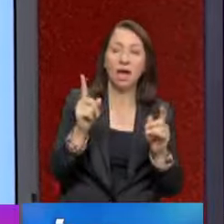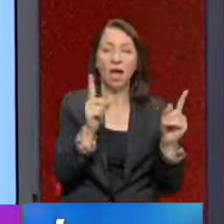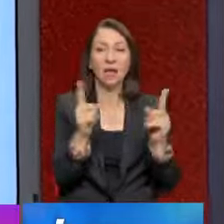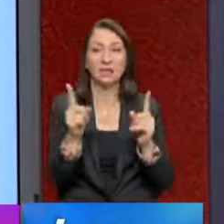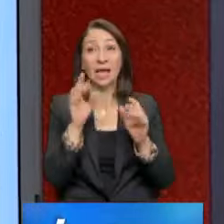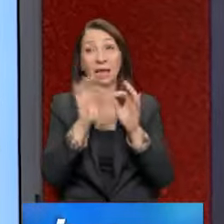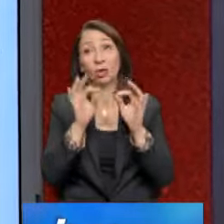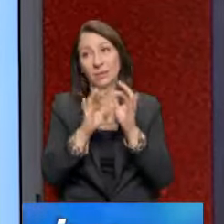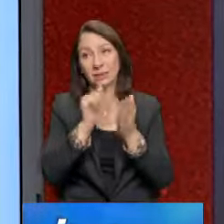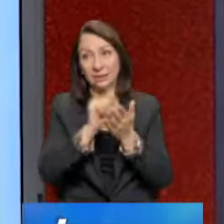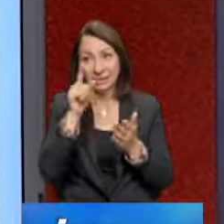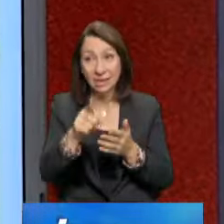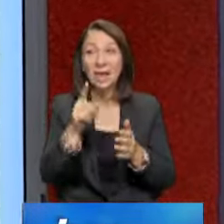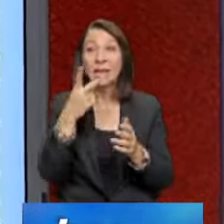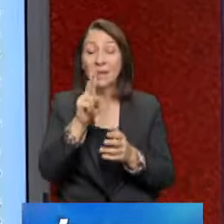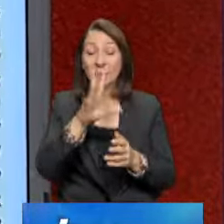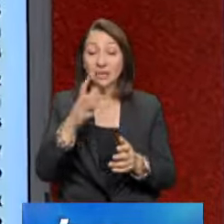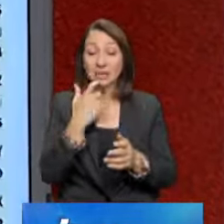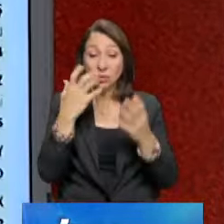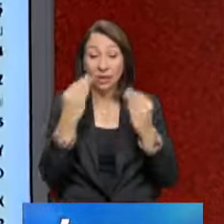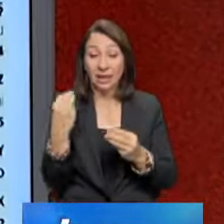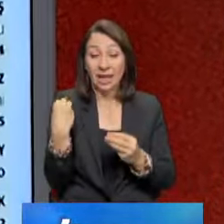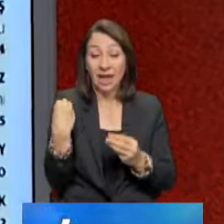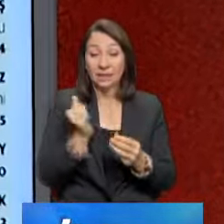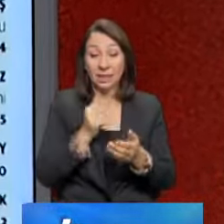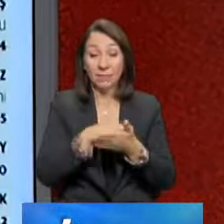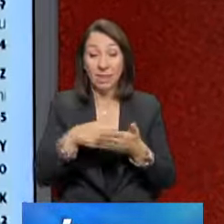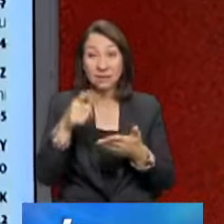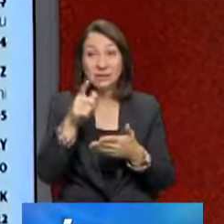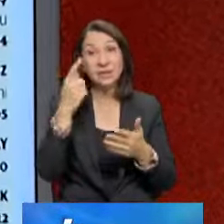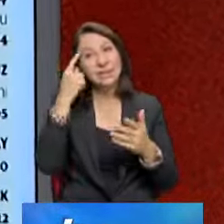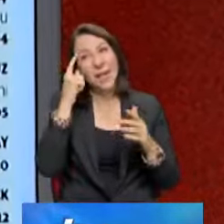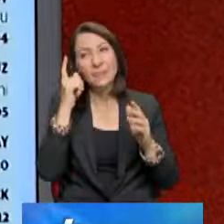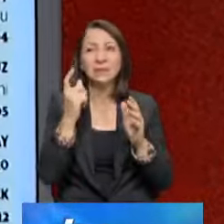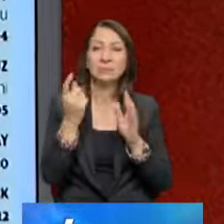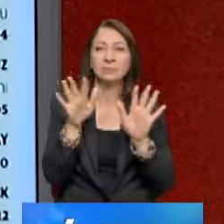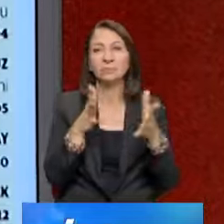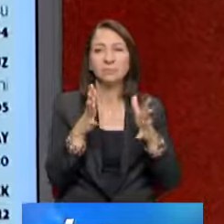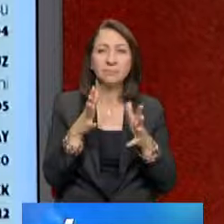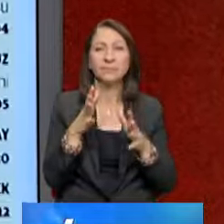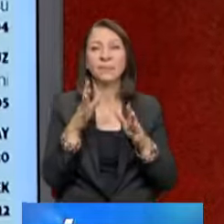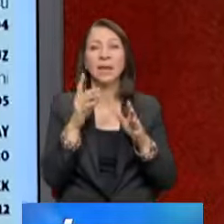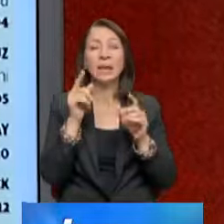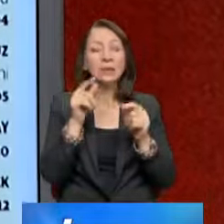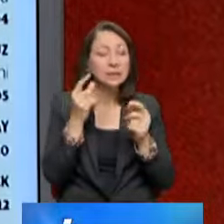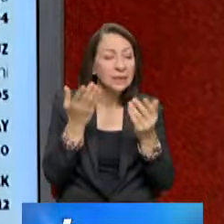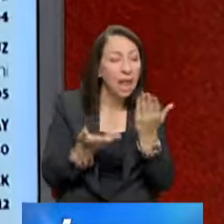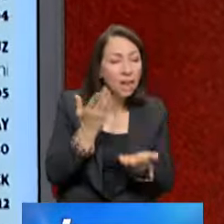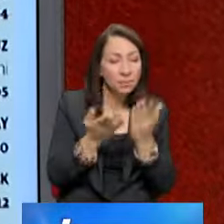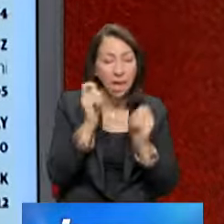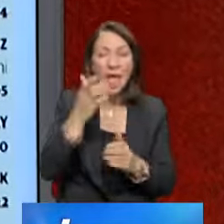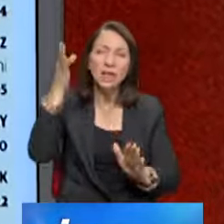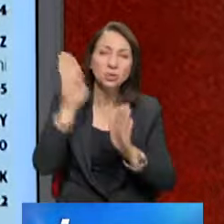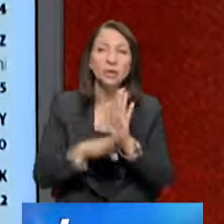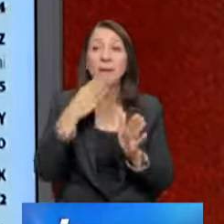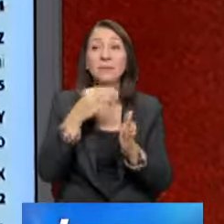ekonomi gazetesi. 2025 yılında uygulanacak yeni asgari ücretin muhtemel tutarına ilişkin etki analizleri yapılırken en